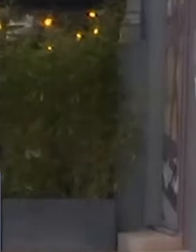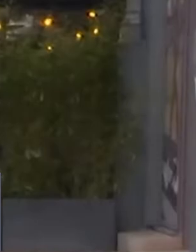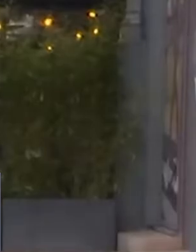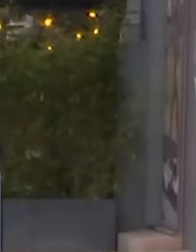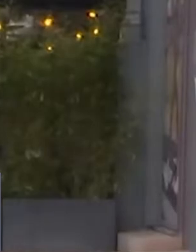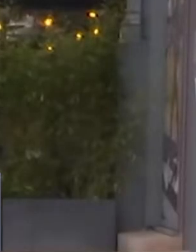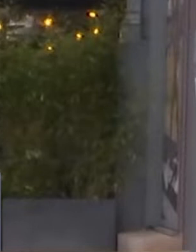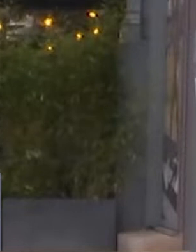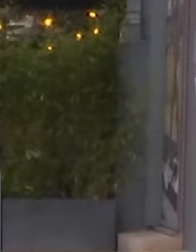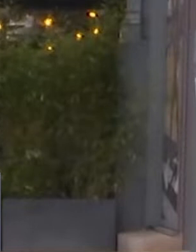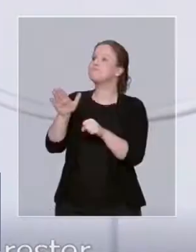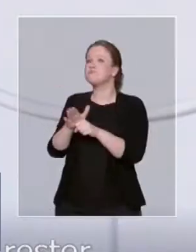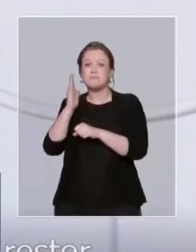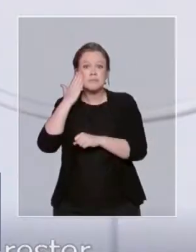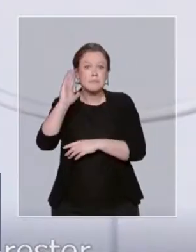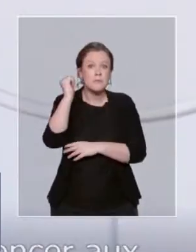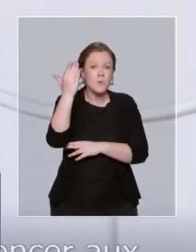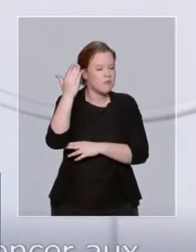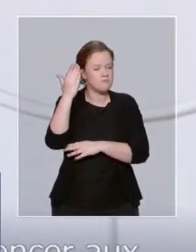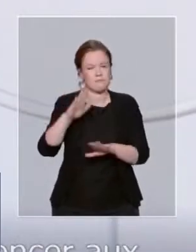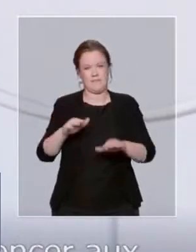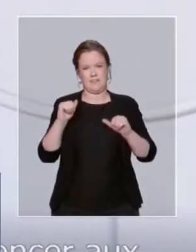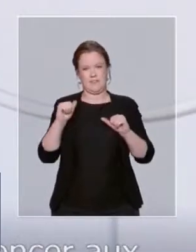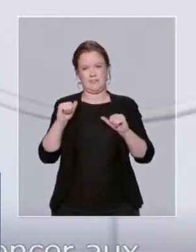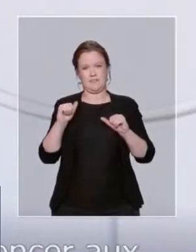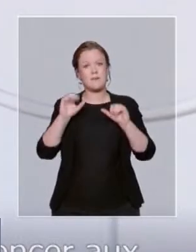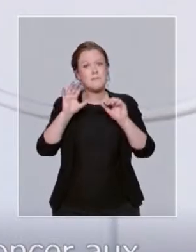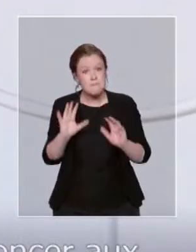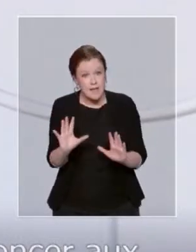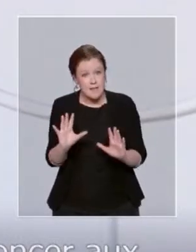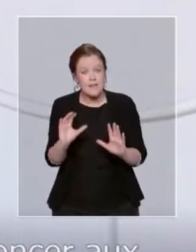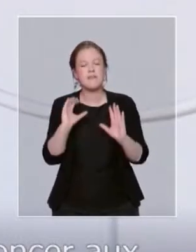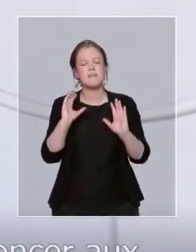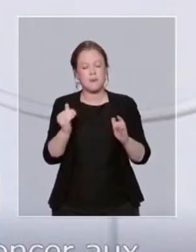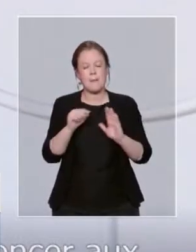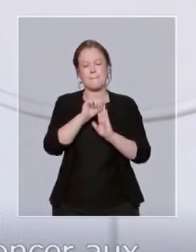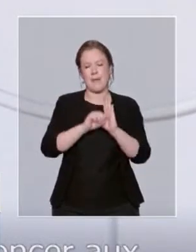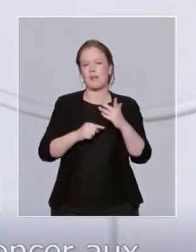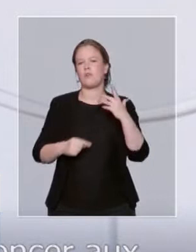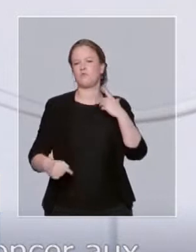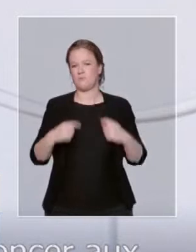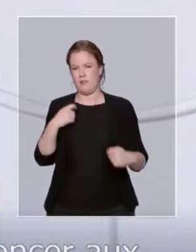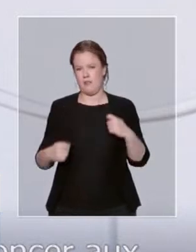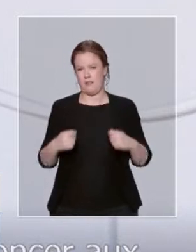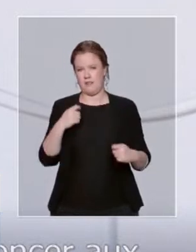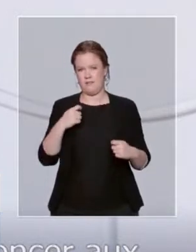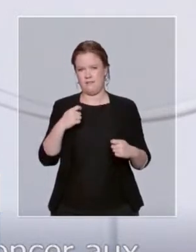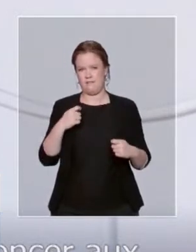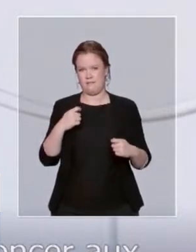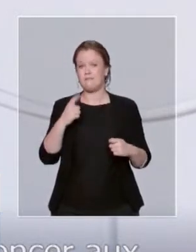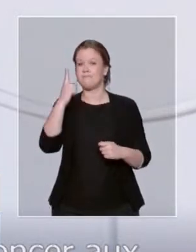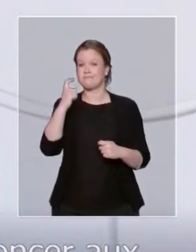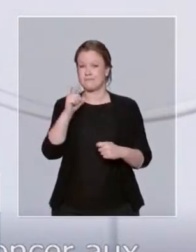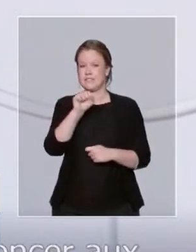відкриття до 20 січня. Я знаю, якою мірою очікування було довгим і наскільки це впливає на наше повсякденне життя, наші міські центри